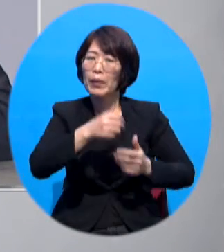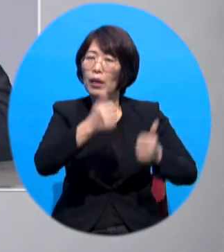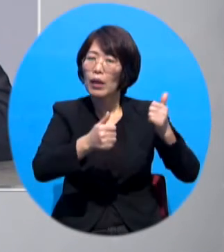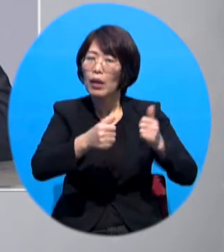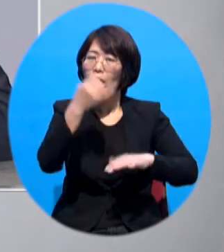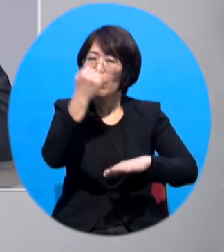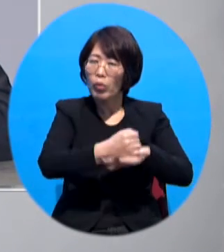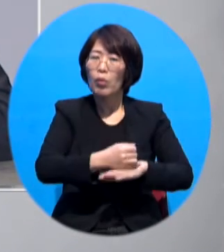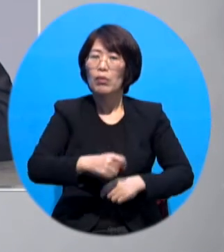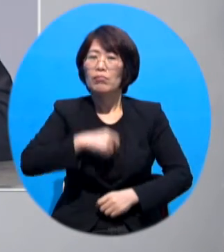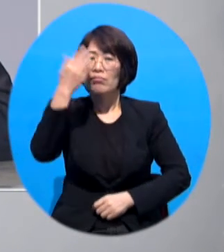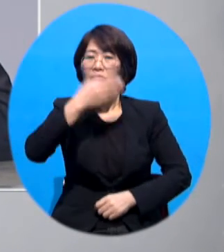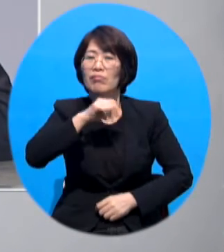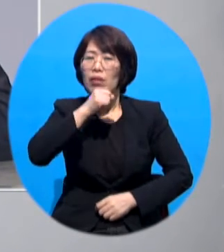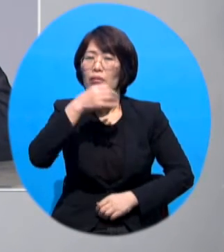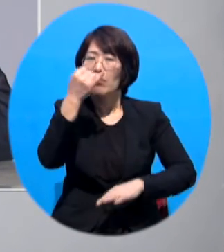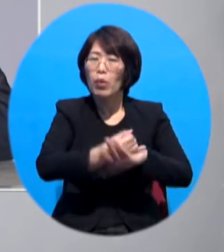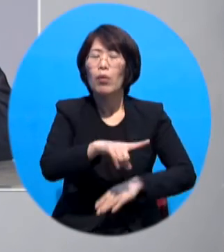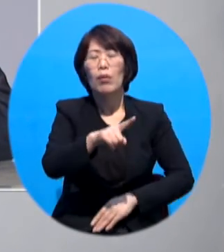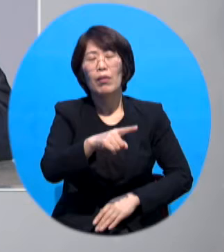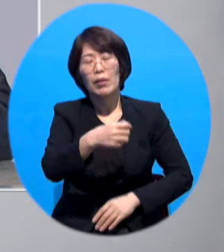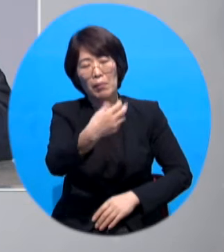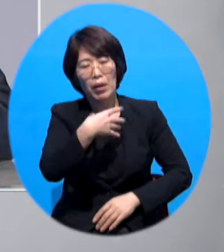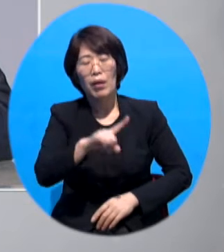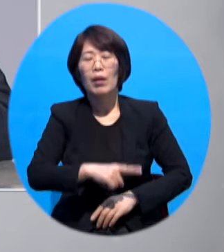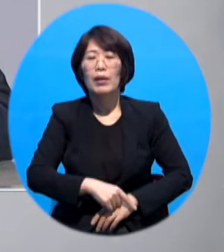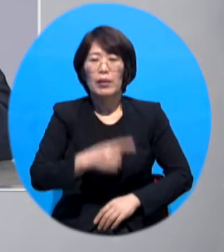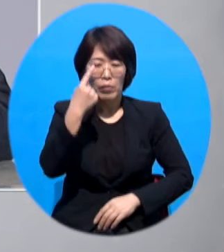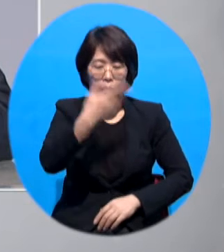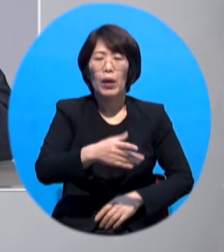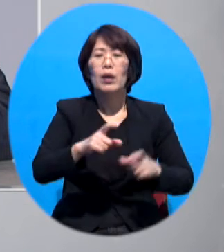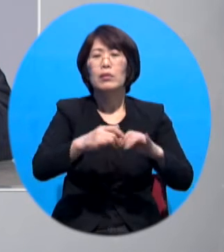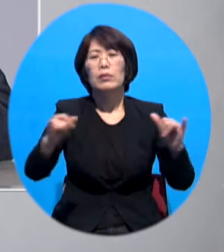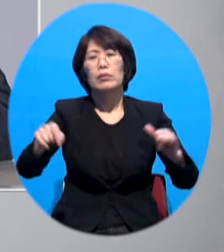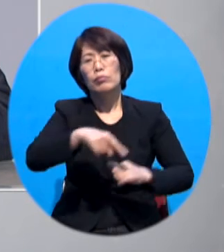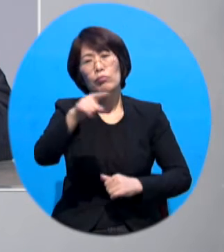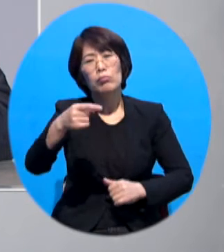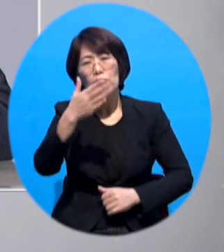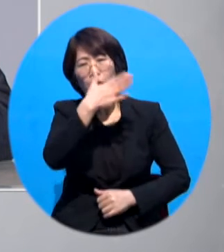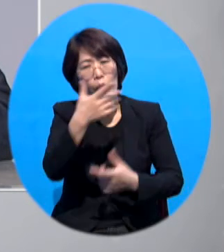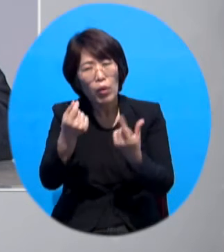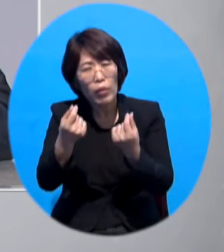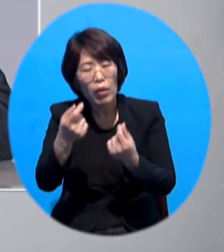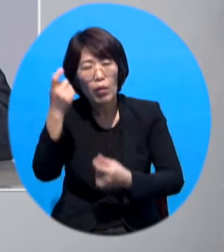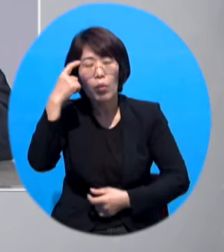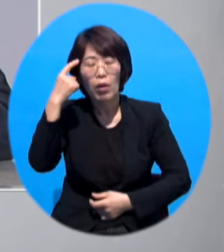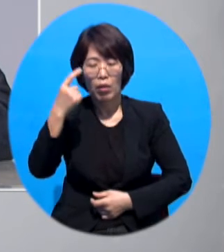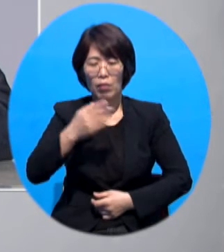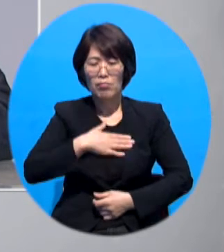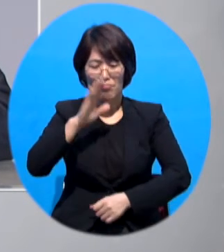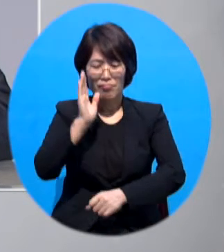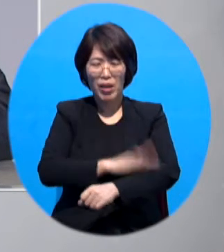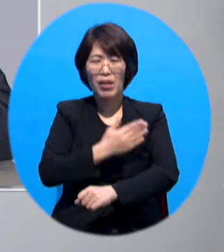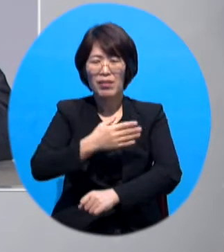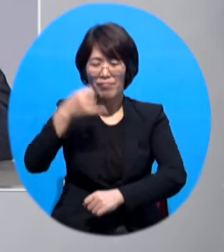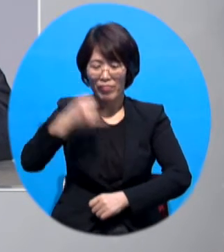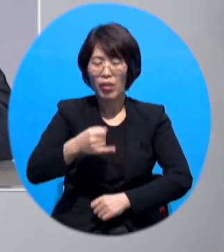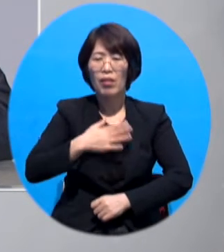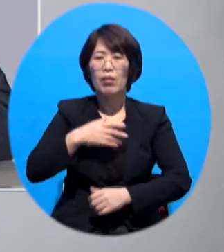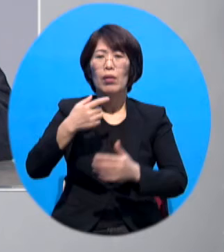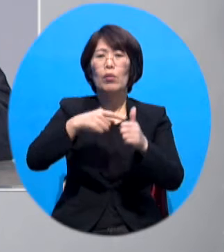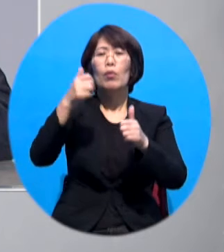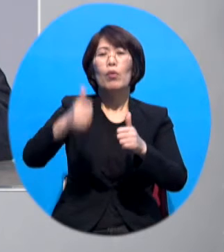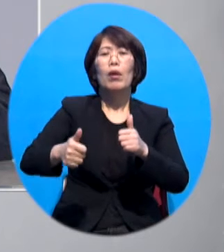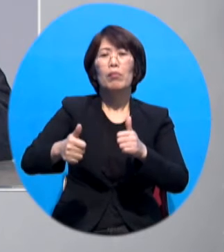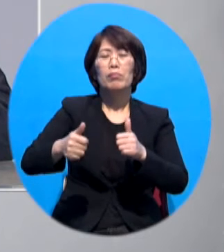라고 하는데요 저는 정말 묻고 싶어요 전담 도민들이 바 봅니까 그런 형편없는 교육감 에 대해서